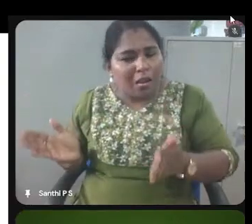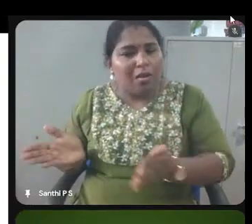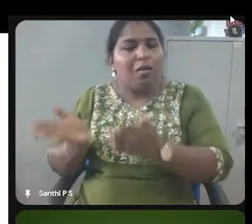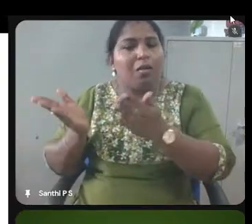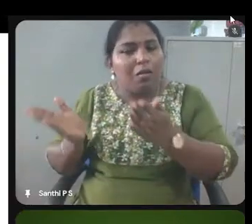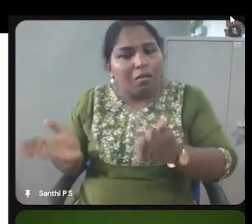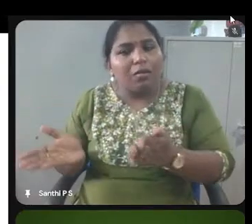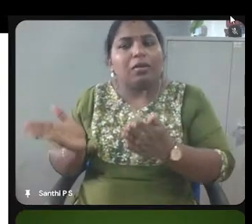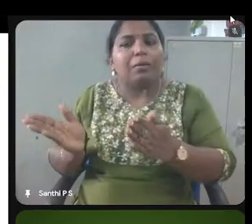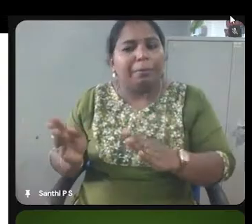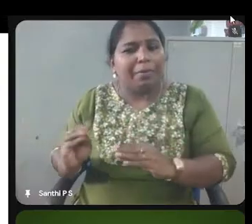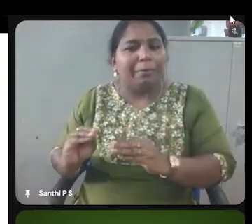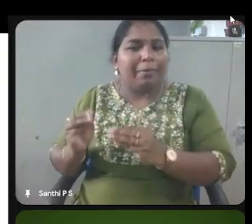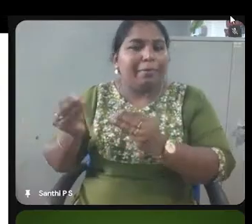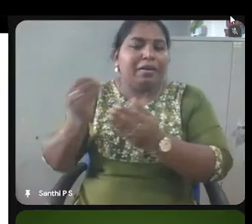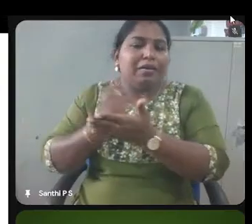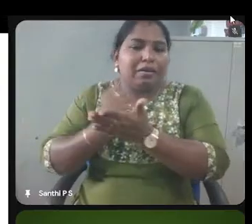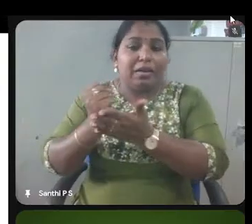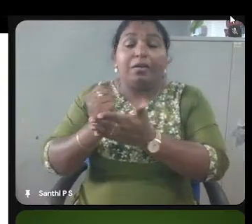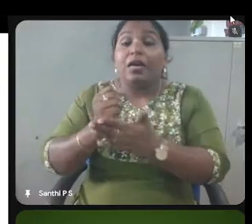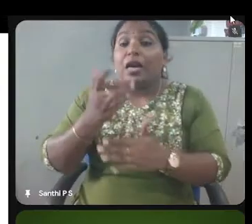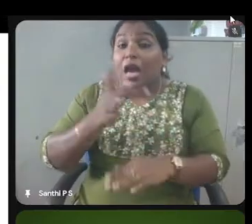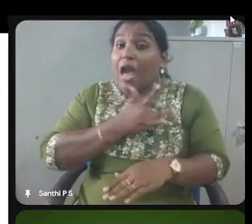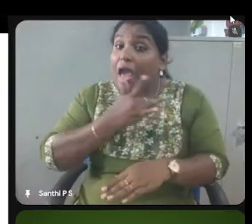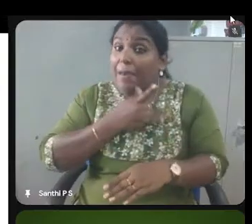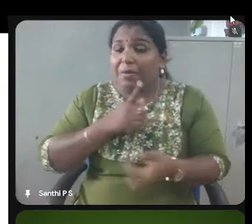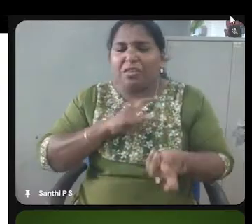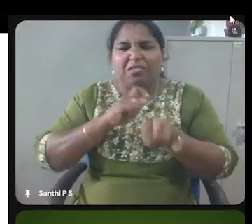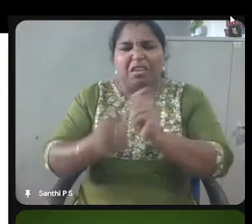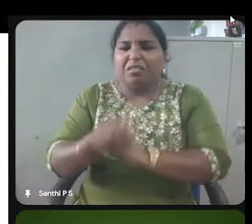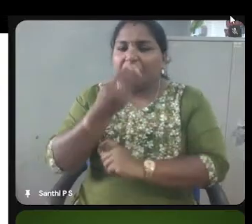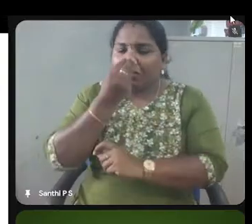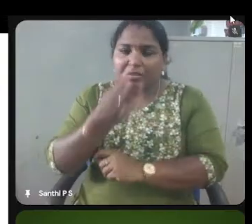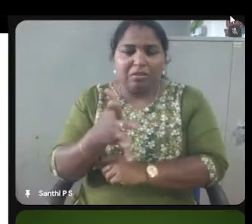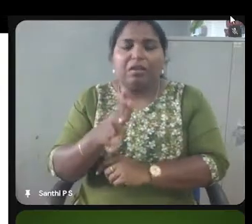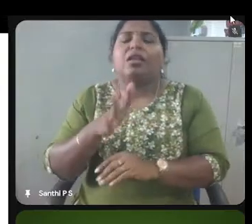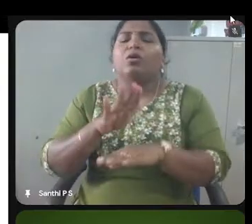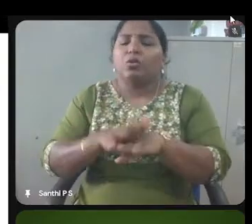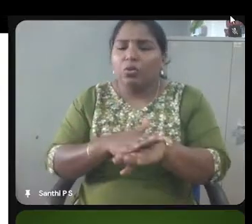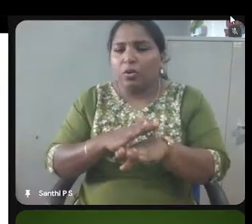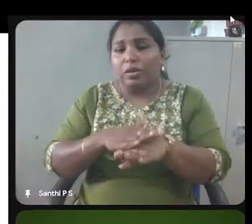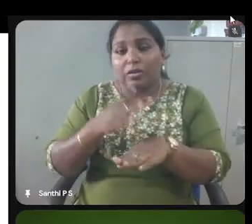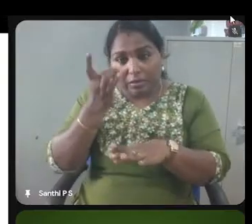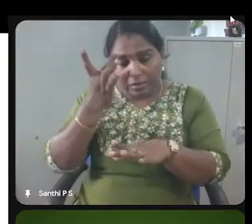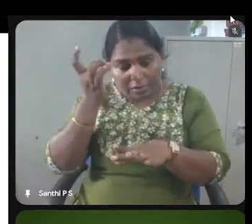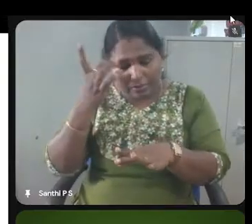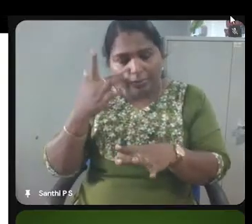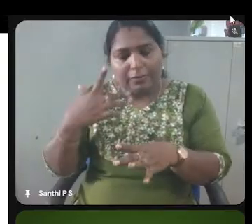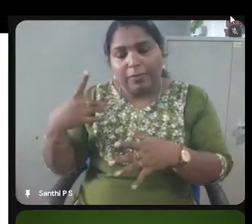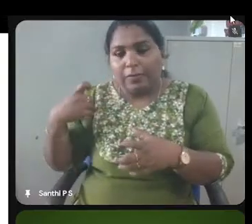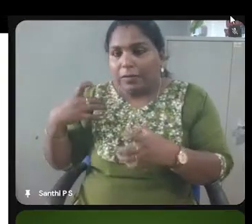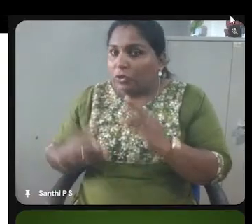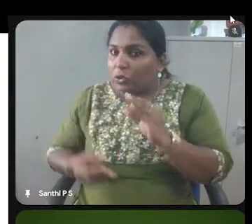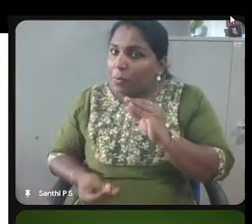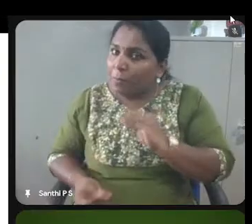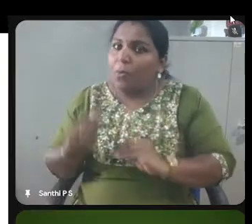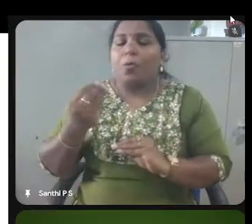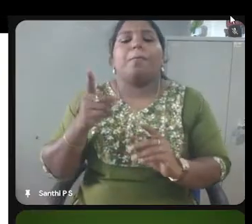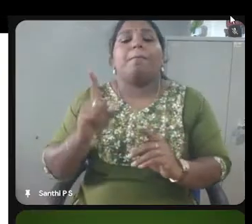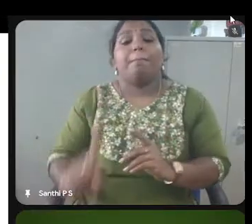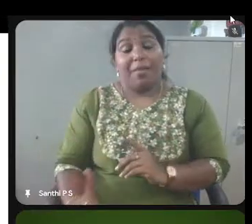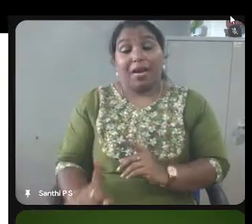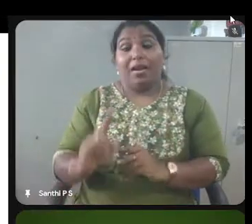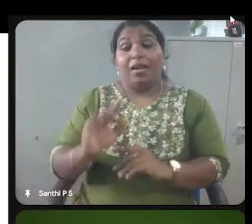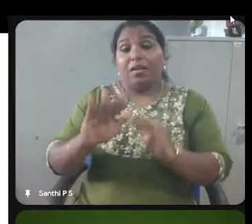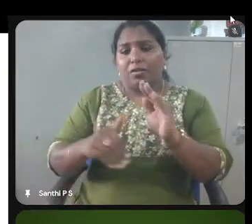മുന്നോട്ട് കൊണ്ടുപോകാൻ നോക്കുക. ശീലം നിർത്താൻ ഭയങ്കര പാടായിരിക്കും, അവരുടെ ദേഷ്യവും വാശിയും ഒക്കെ കൂടും. പക്ഷെ അവർക്ക് മനസ്സിലാകുന്നു